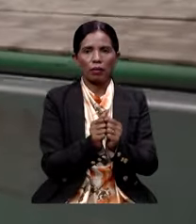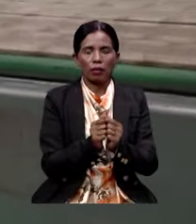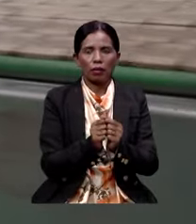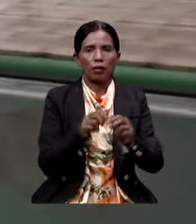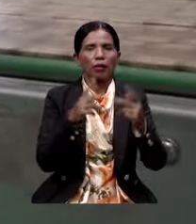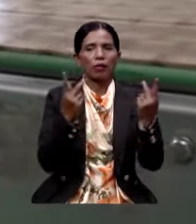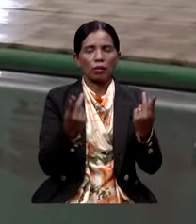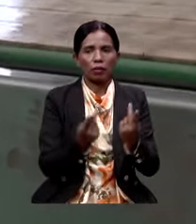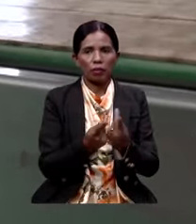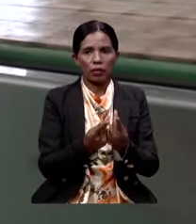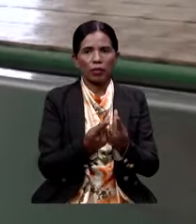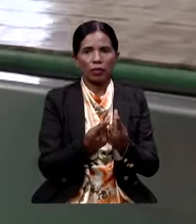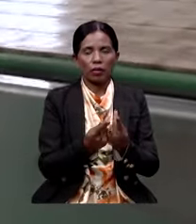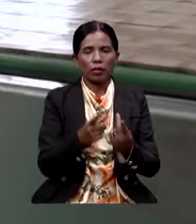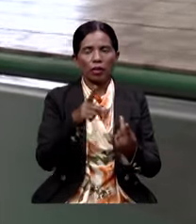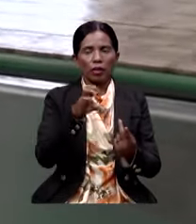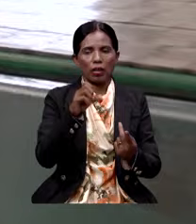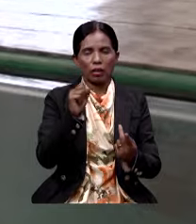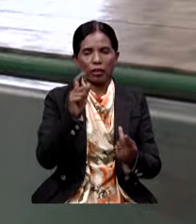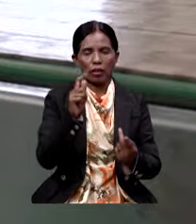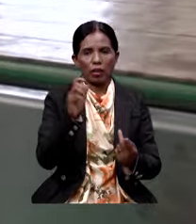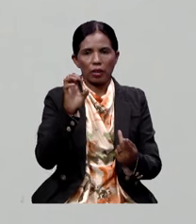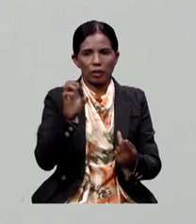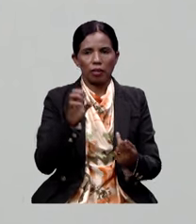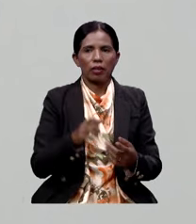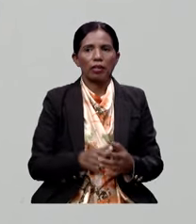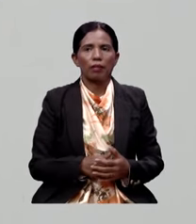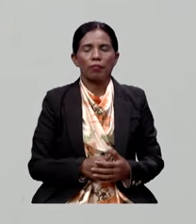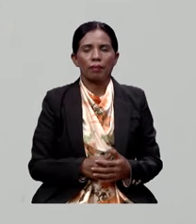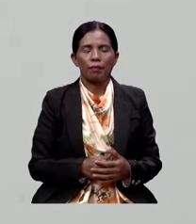kompanyia Leste Food and Beverage ne